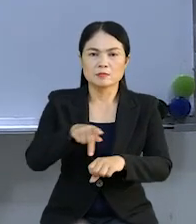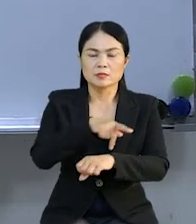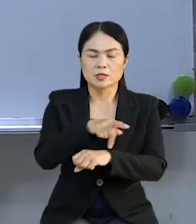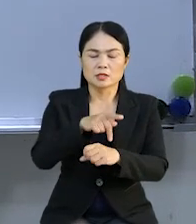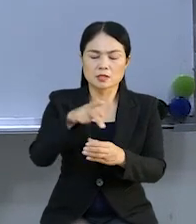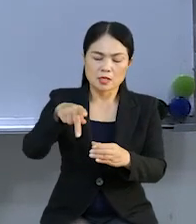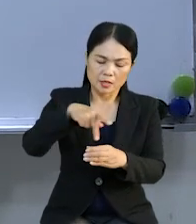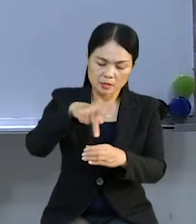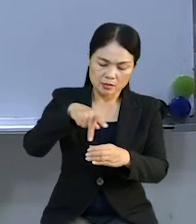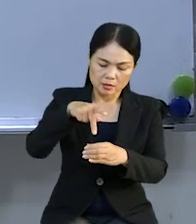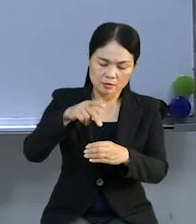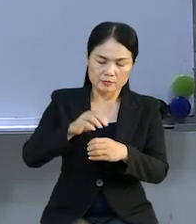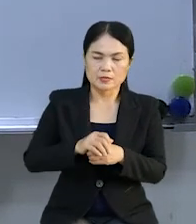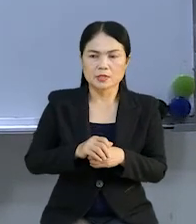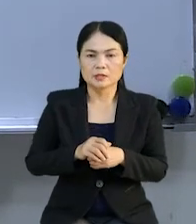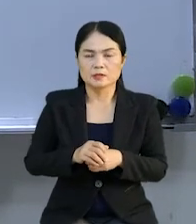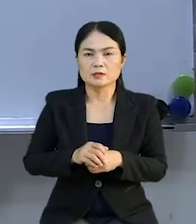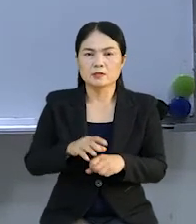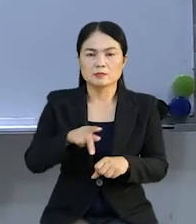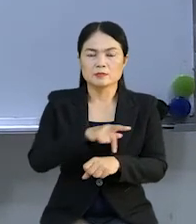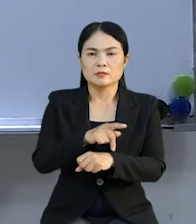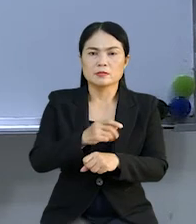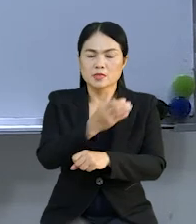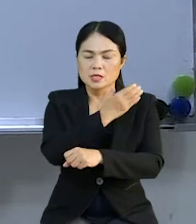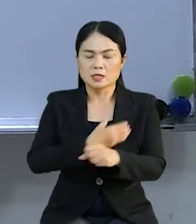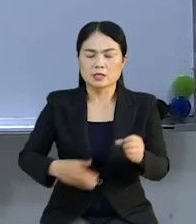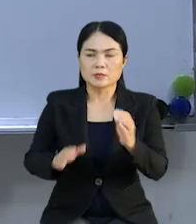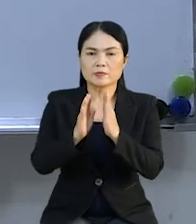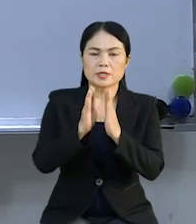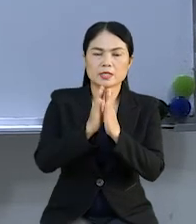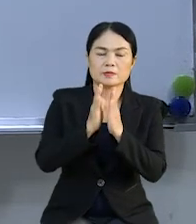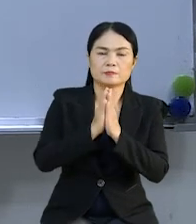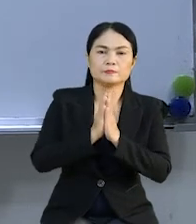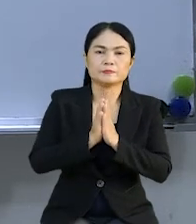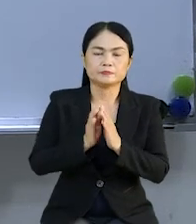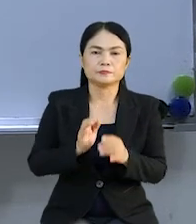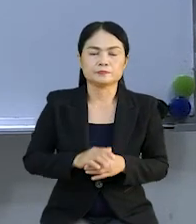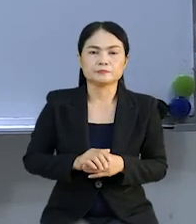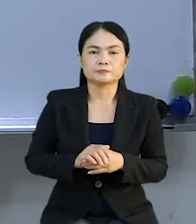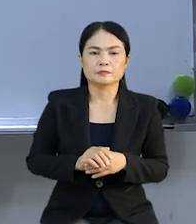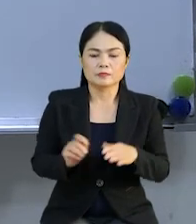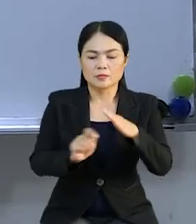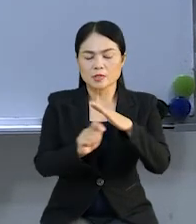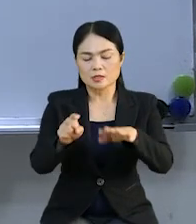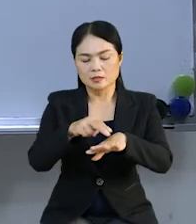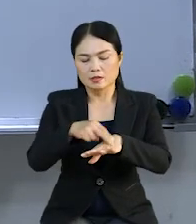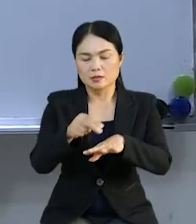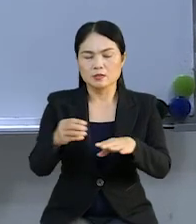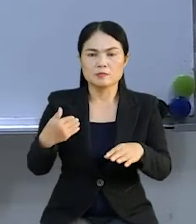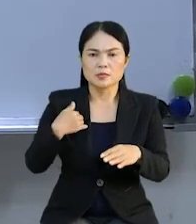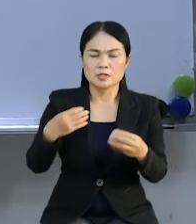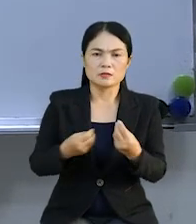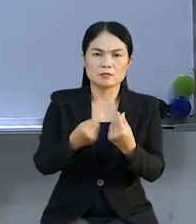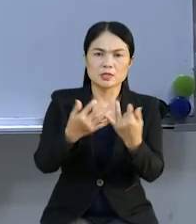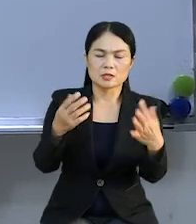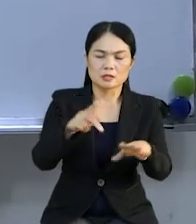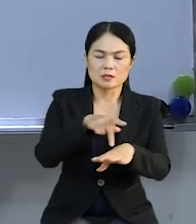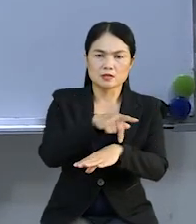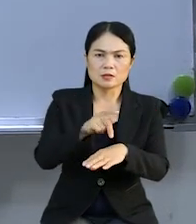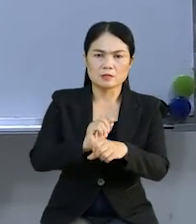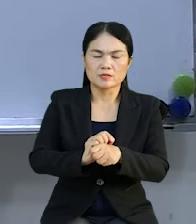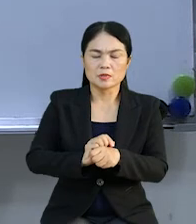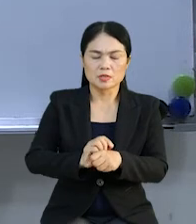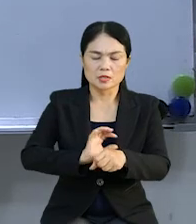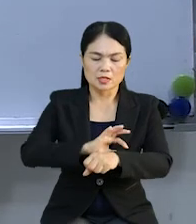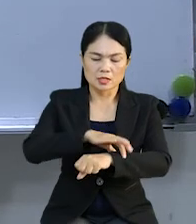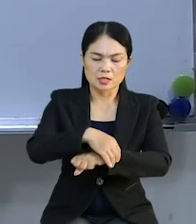ก็ก็กองบาหนังขาดเปรอะเปรอะวิเฮียก็นะบาเมียนรายมีไอเมียนจานจึงเกนก็คือในขาดมันโด